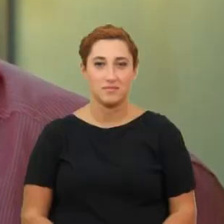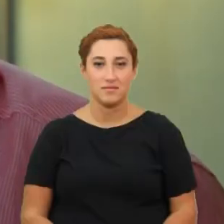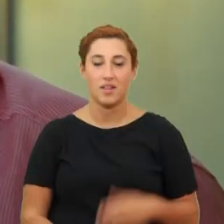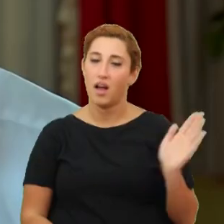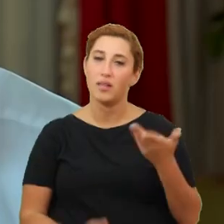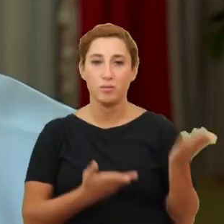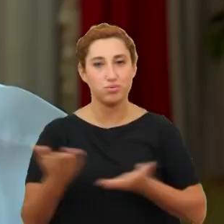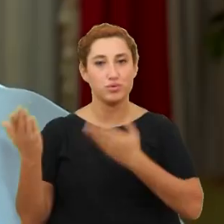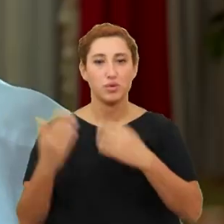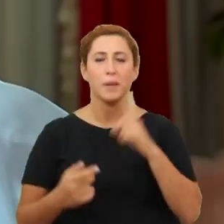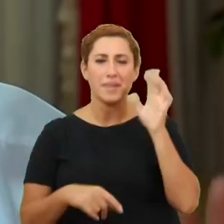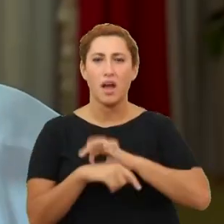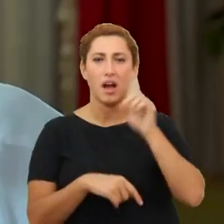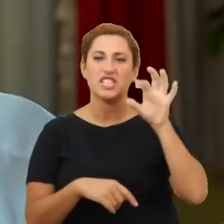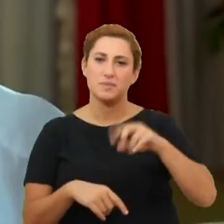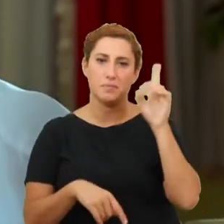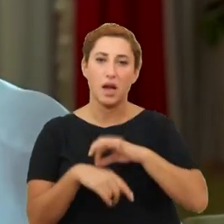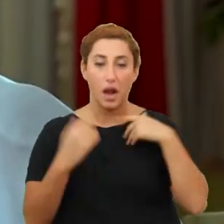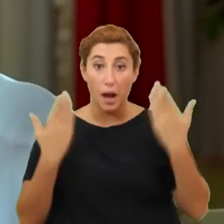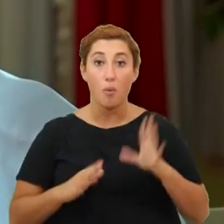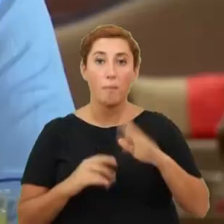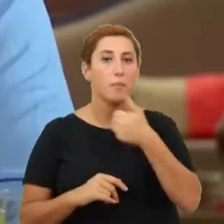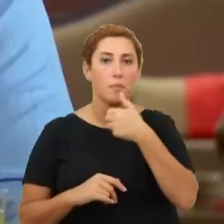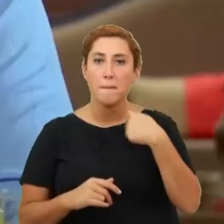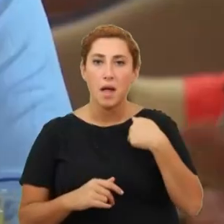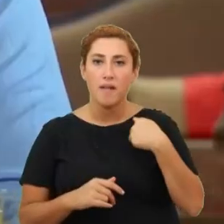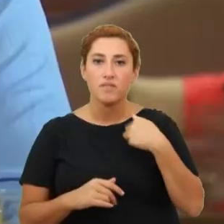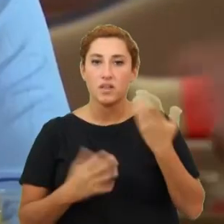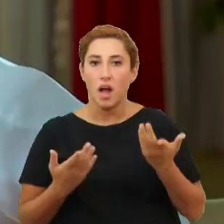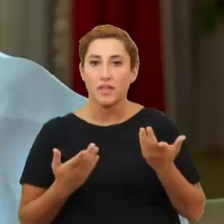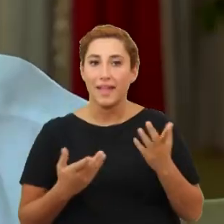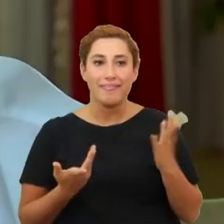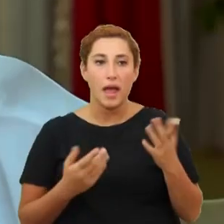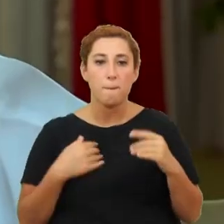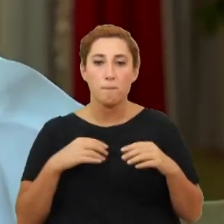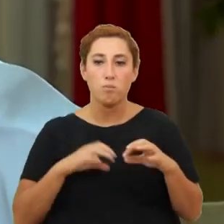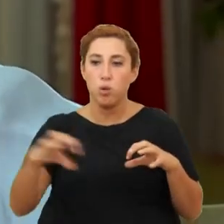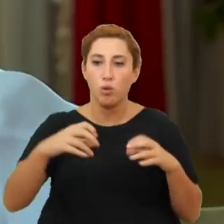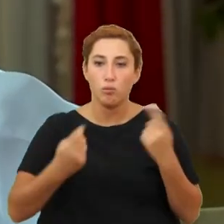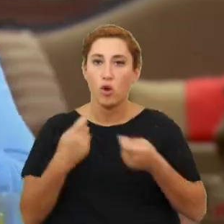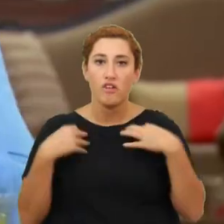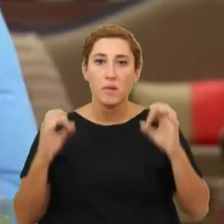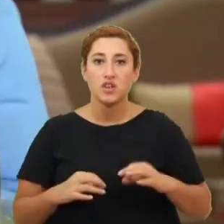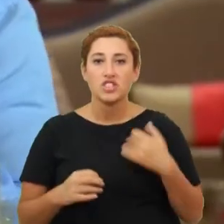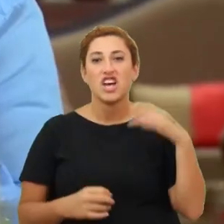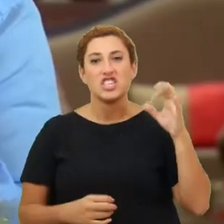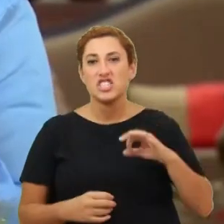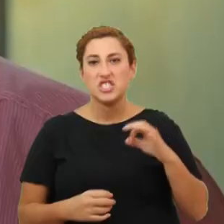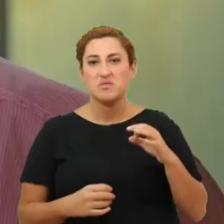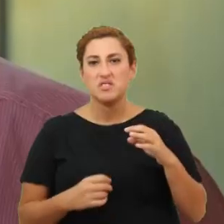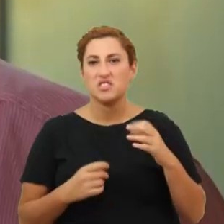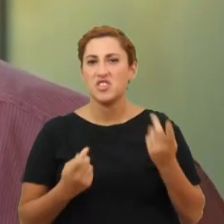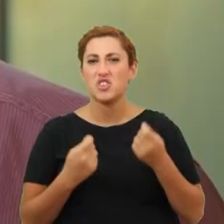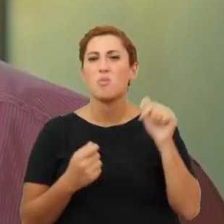Hadi buyur. Bir dakika şimdi bir dakika kabul ediyorum da babacığım ben... Yani hangi kademede görev alacağım? Şeyde çalışırsın